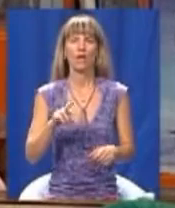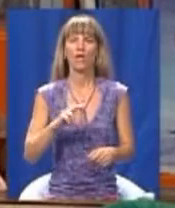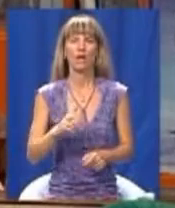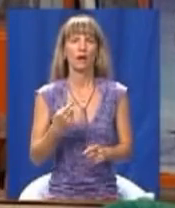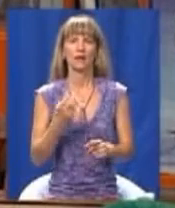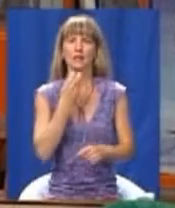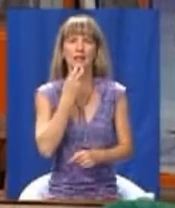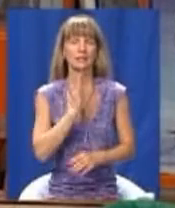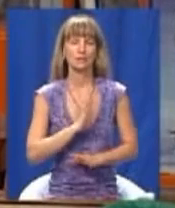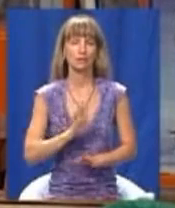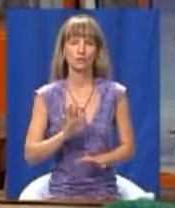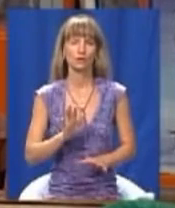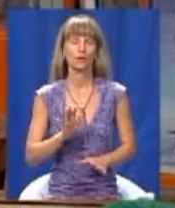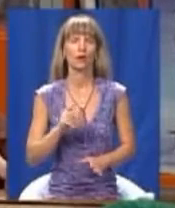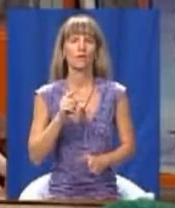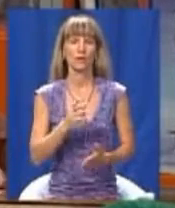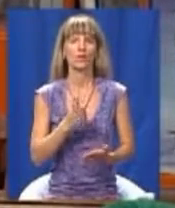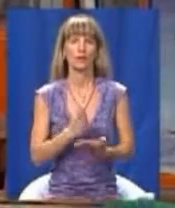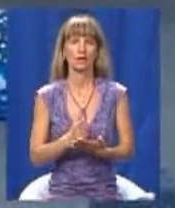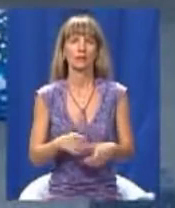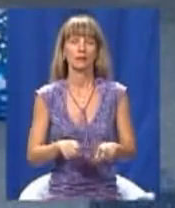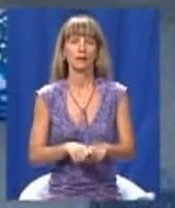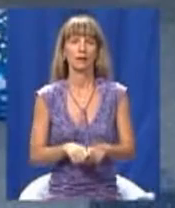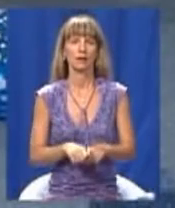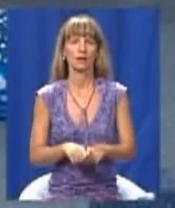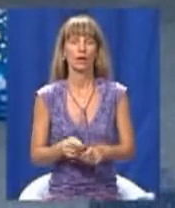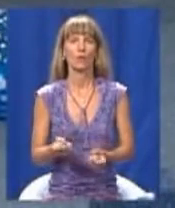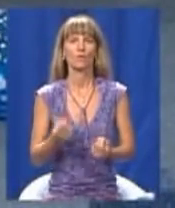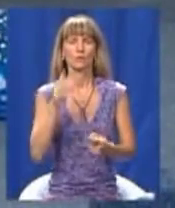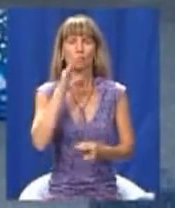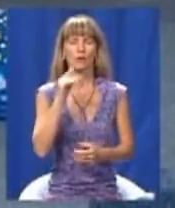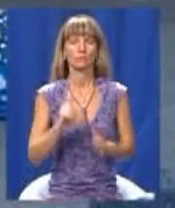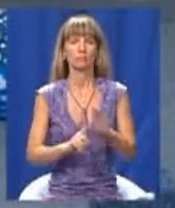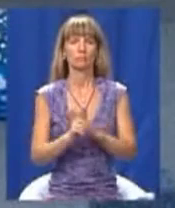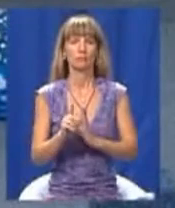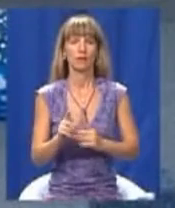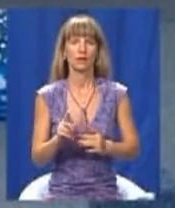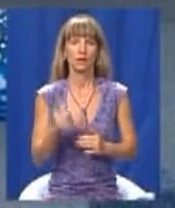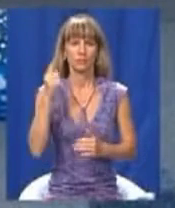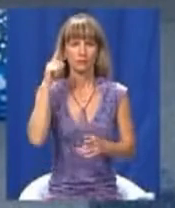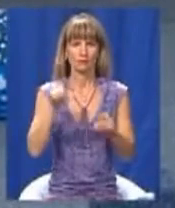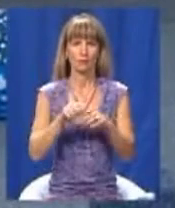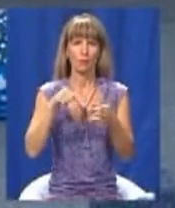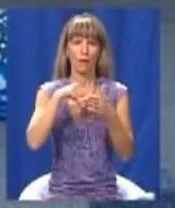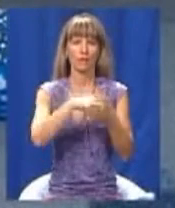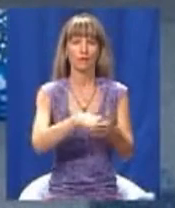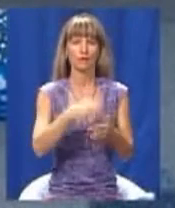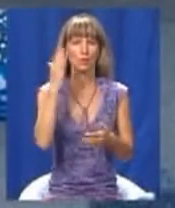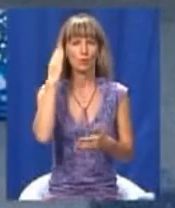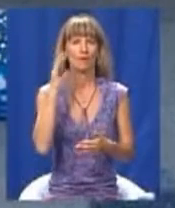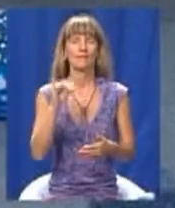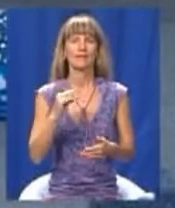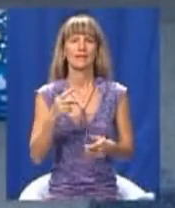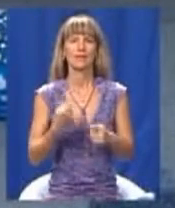не звучало, але воно є так. Дійсно, от уявіть собі, собака, яка починає бадатися насправді, і від того краще, мені